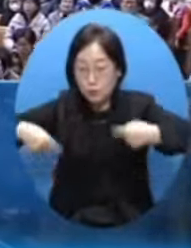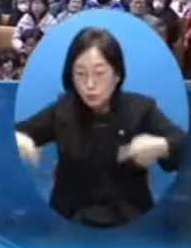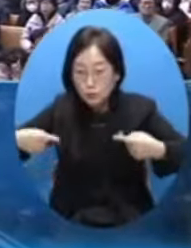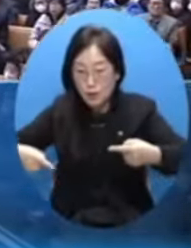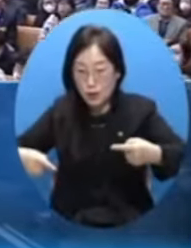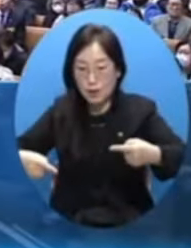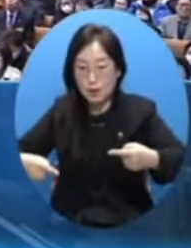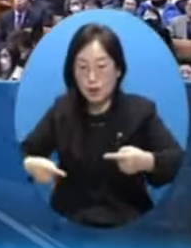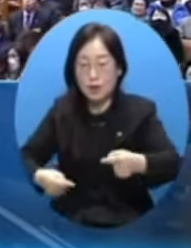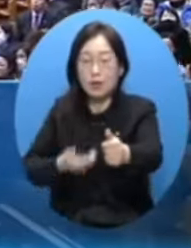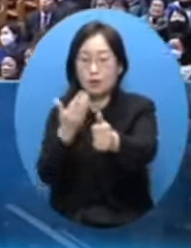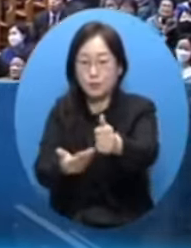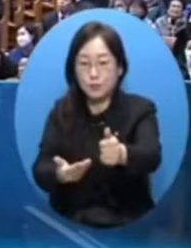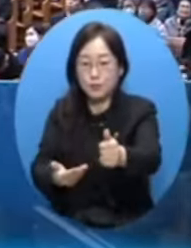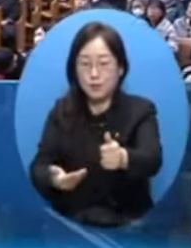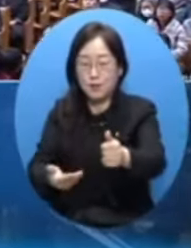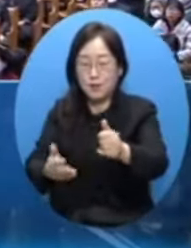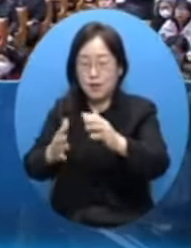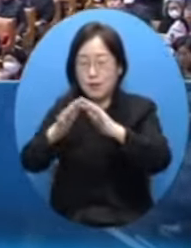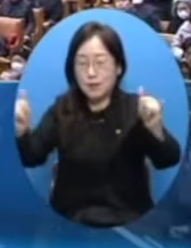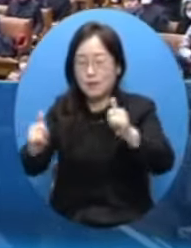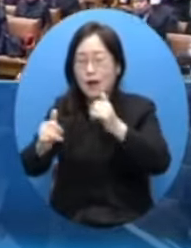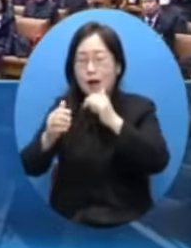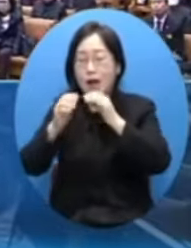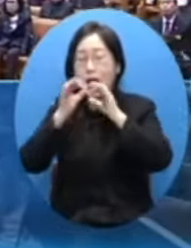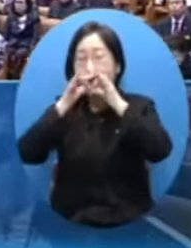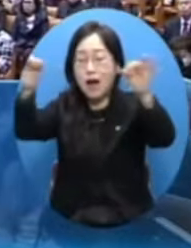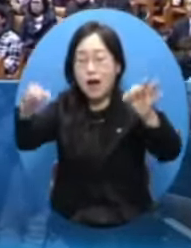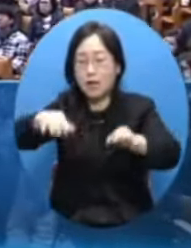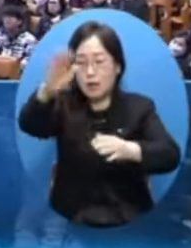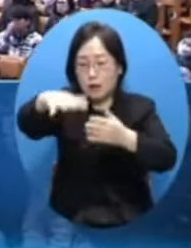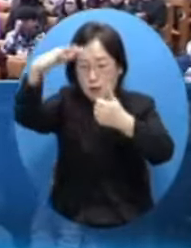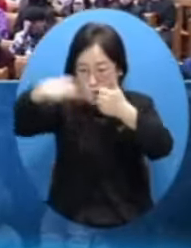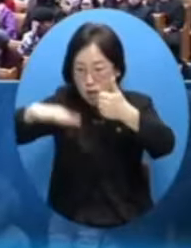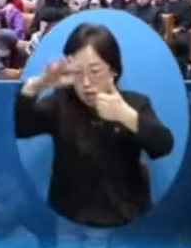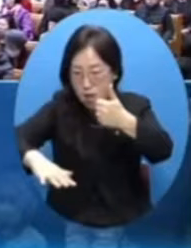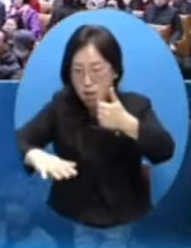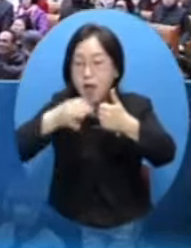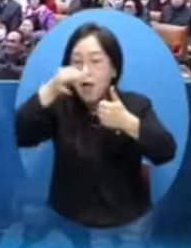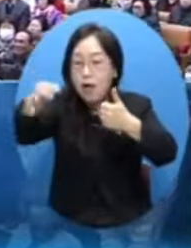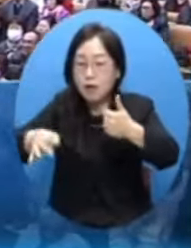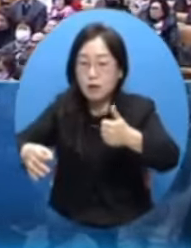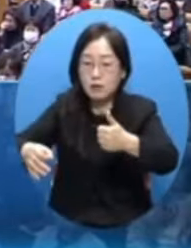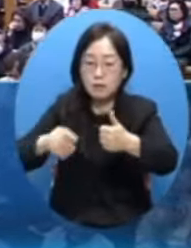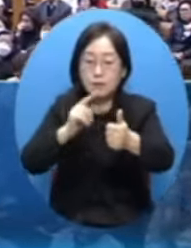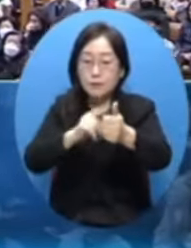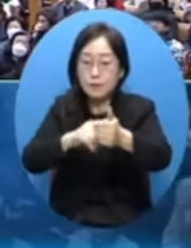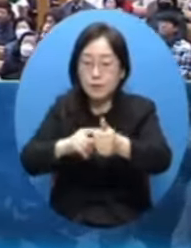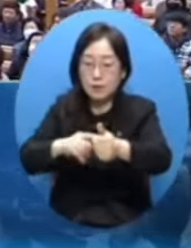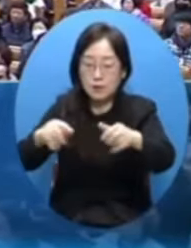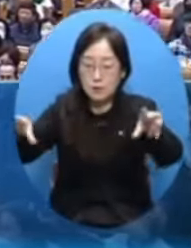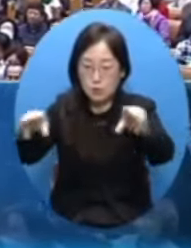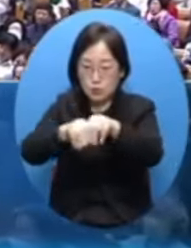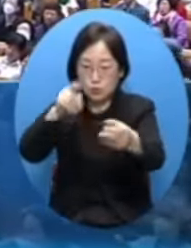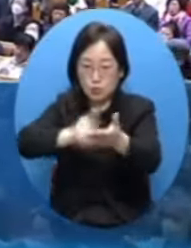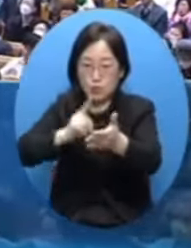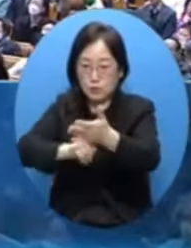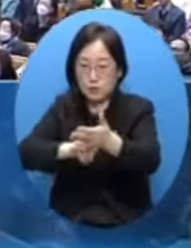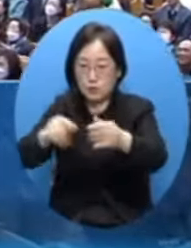태우며 무리가 그의 앞에서 소리 지르기를 엎드리라 하더라. 바로가 그에게 애굽 전국을 총리로 다스리게 하였더라.